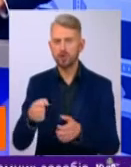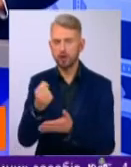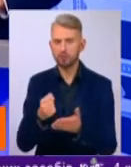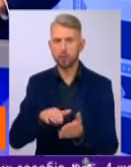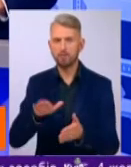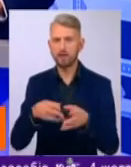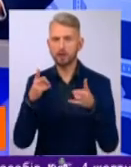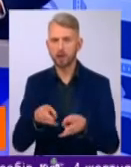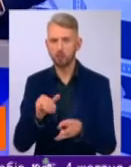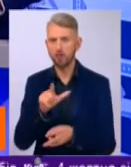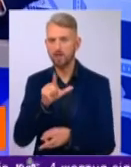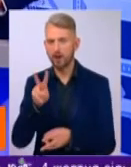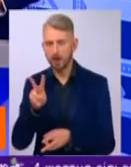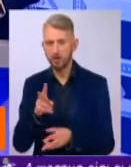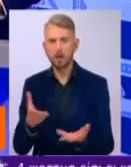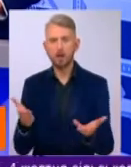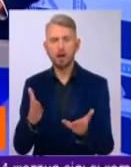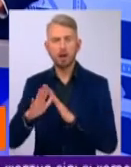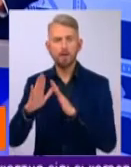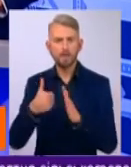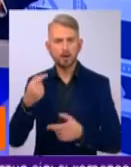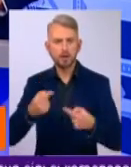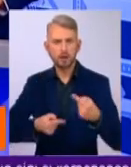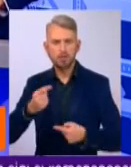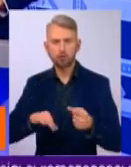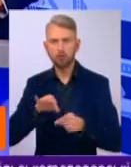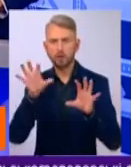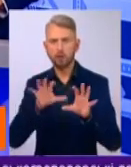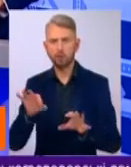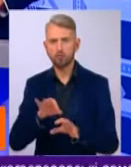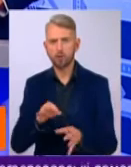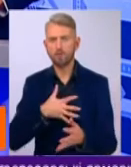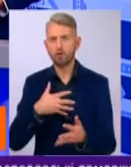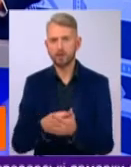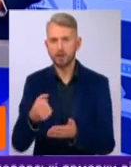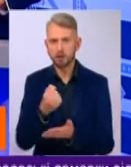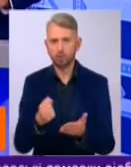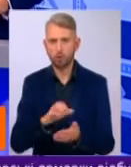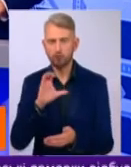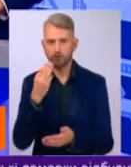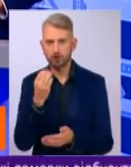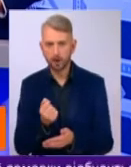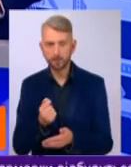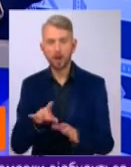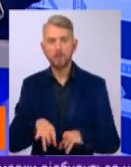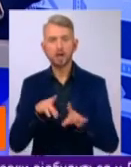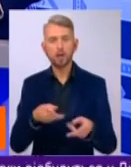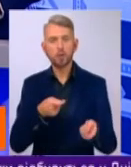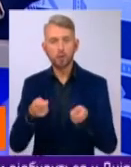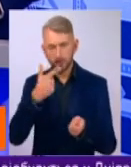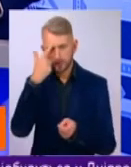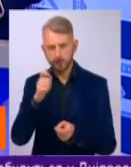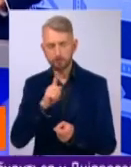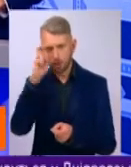після трагедії у Лас-Вегасі, яка викликала дебати стосовно закону про володіння зброєю у США. Австралійський уряд заявив, що